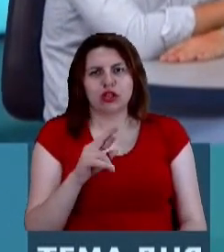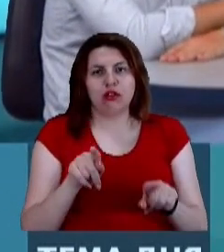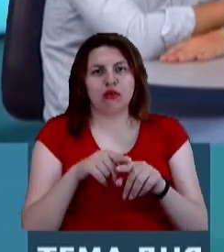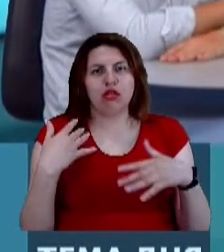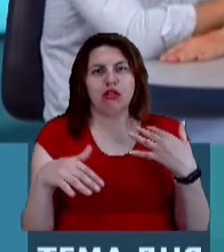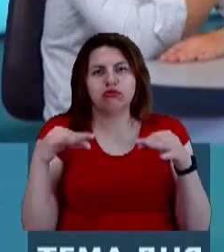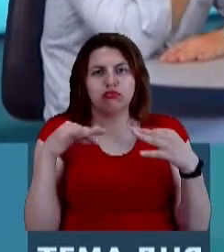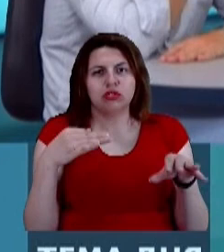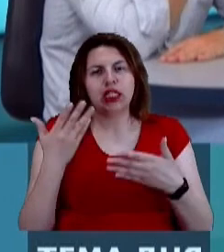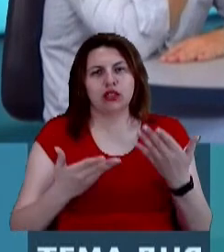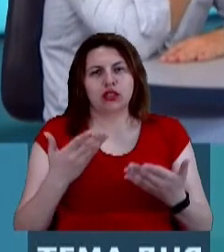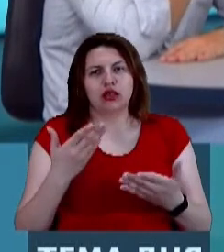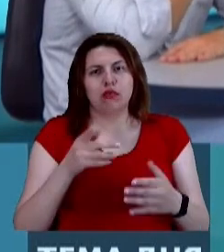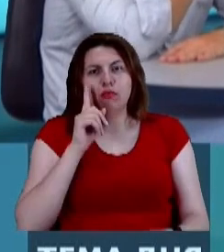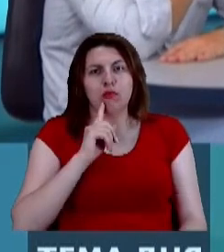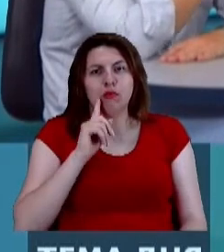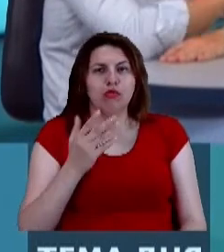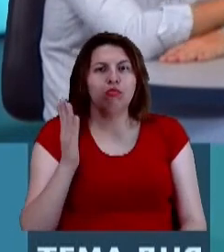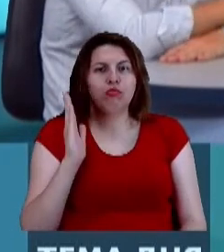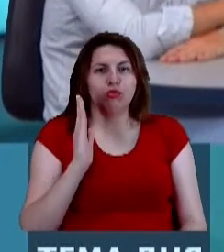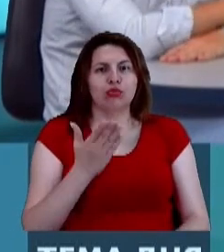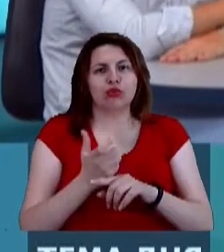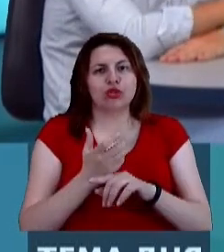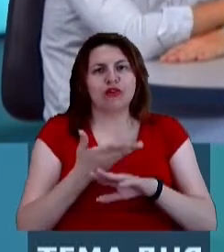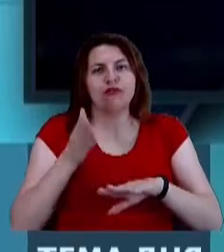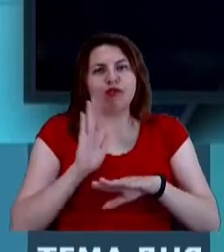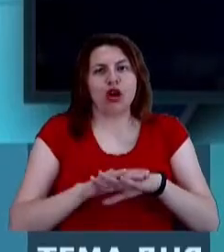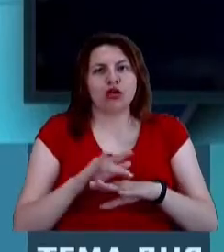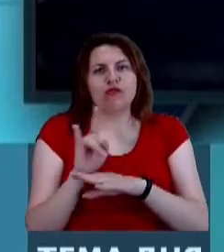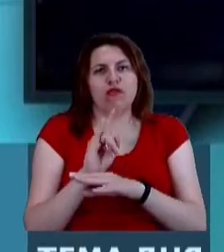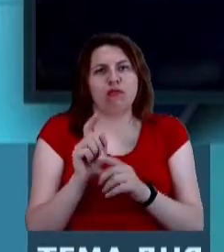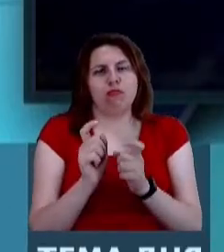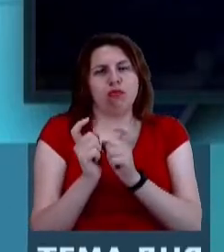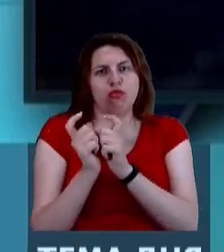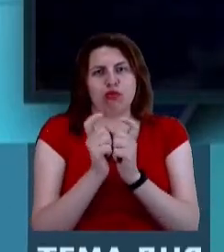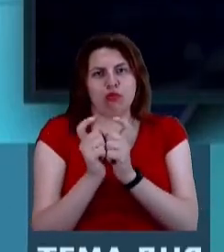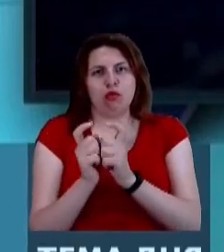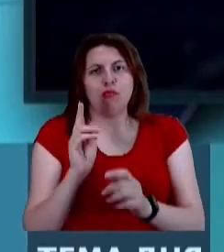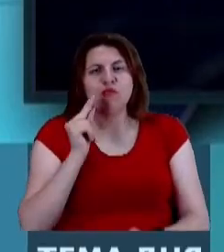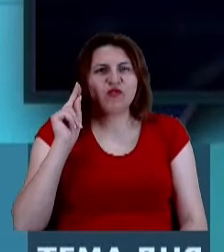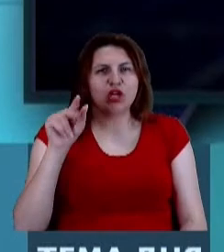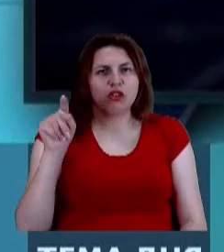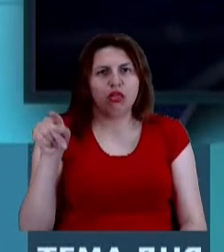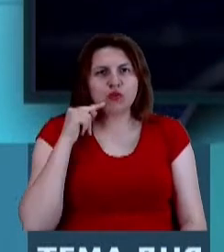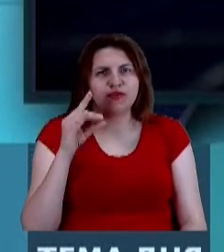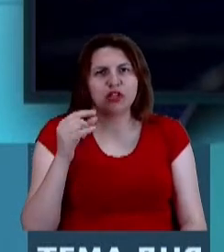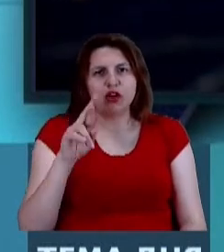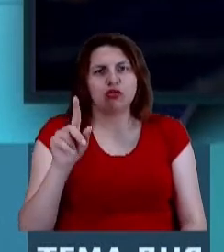розхристаному стані, доки нам буде дуже важко боротися з фейками. Ми можемо звинувачувати Російську Федерацію в